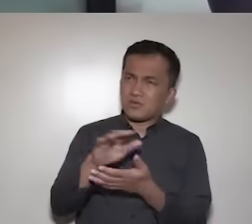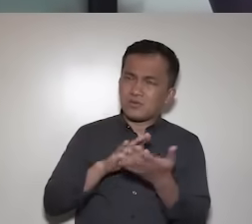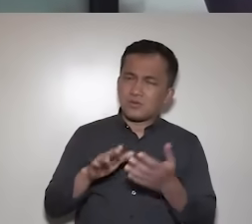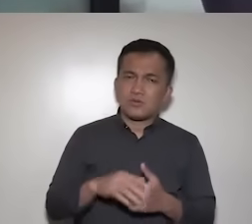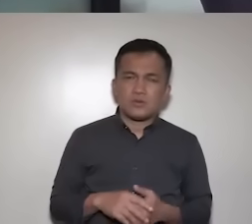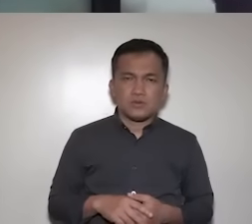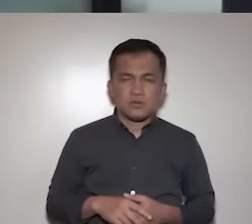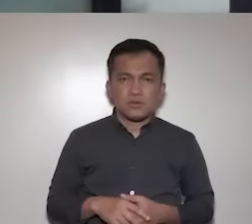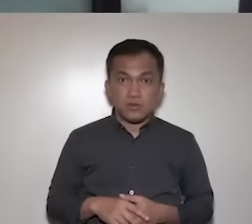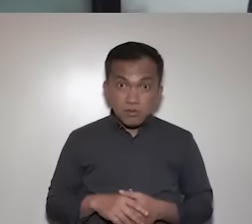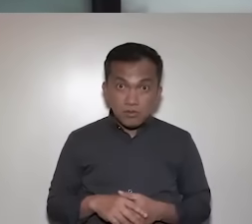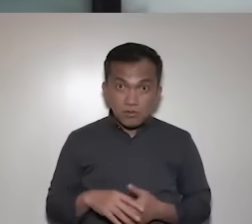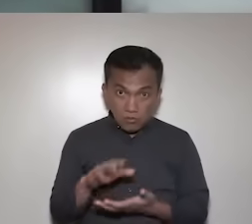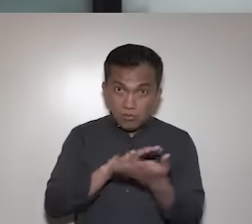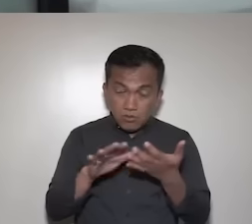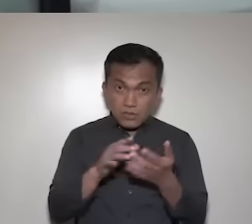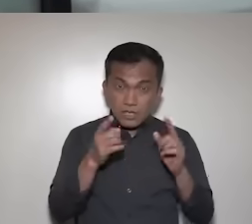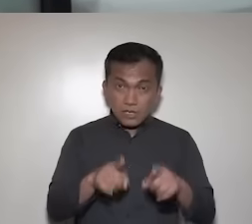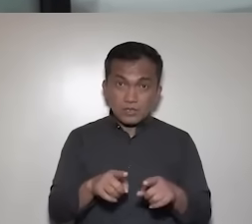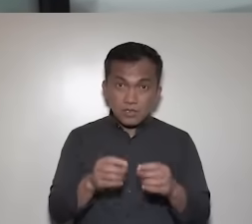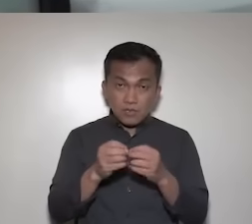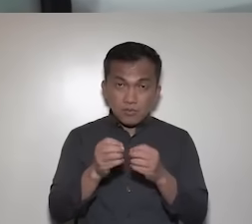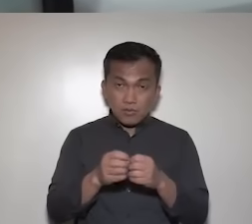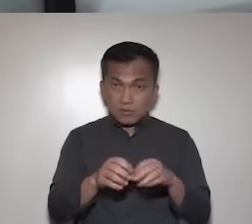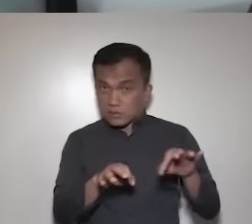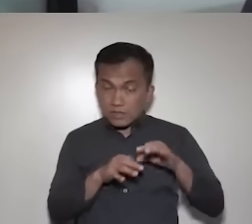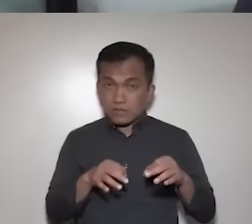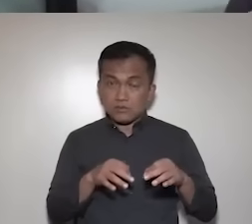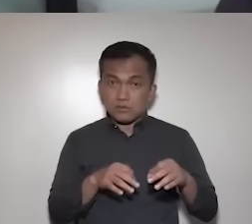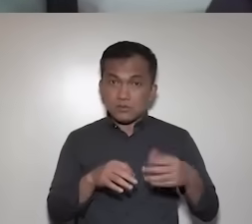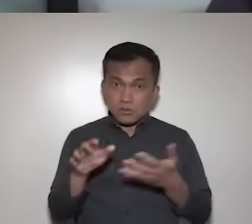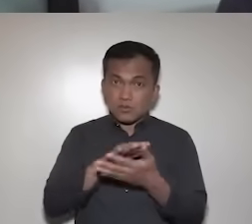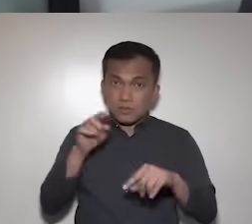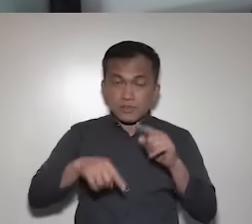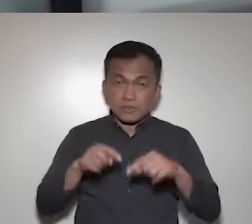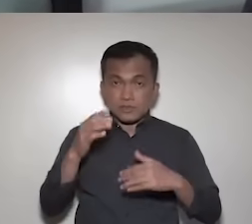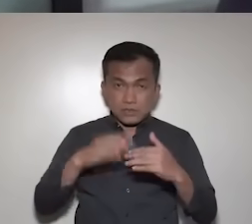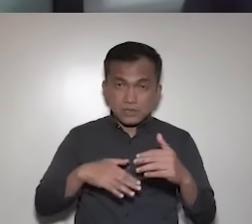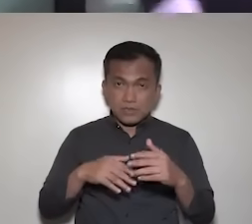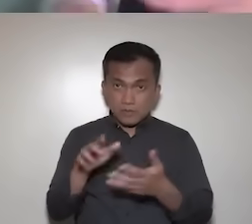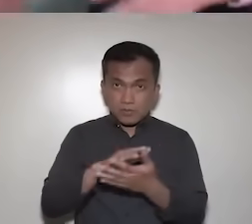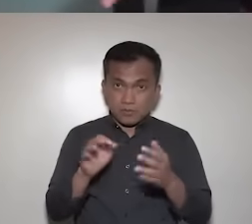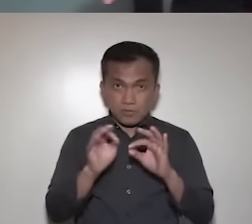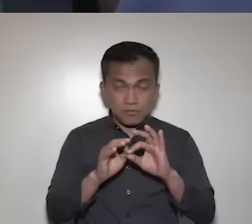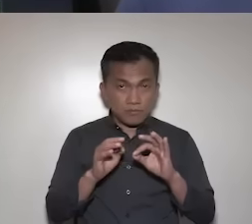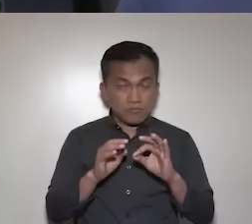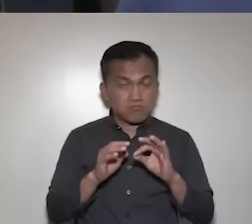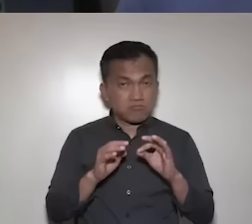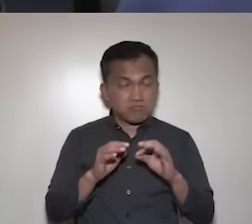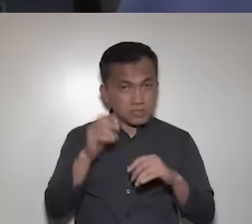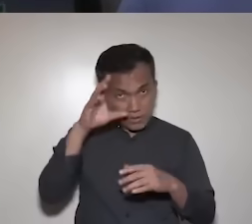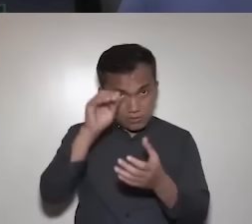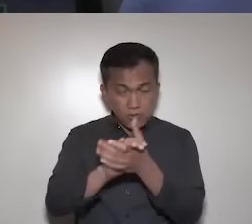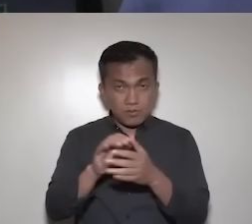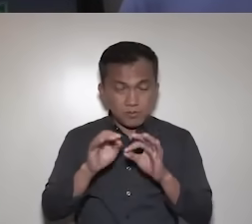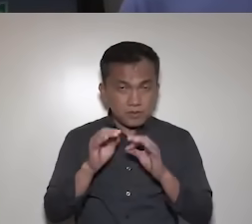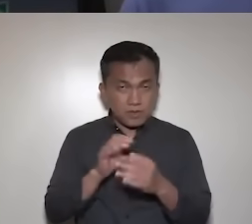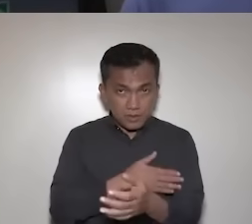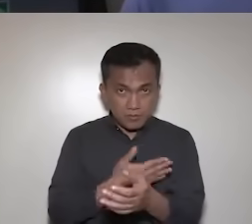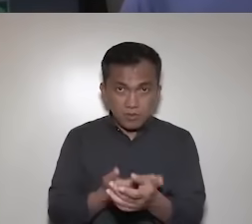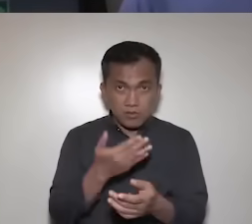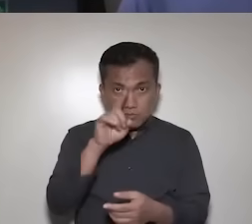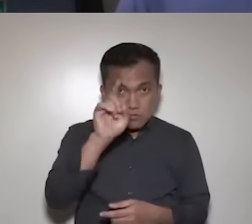sir. Gulo yung nangyari. Mas natatakot ka magkagulo kayo ng mga friends mo kaysa magkagulo kayo ng mister mo at mga anak